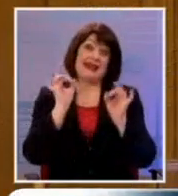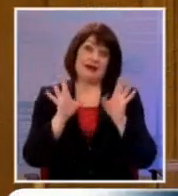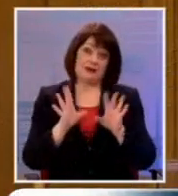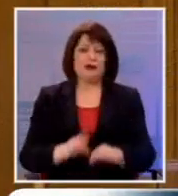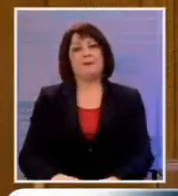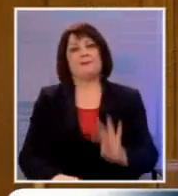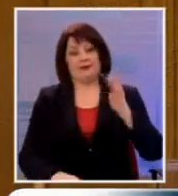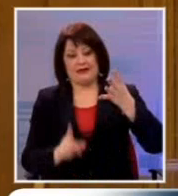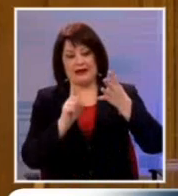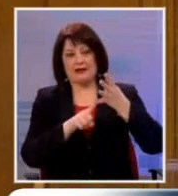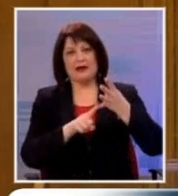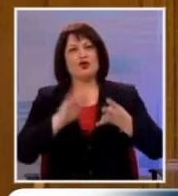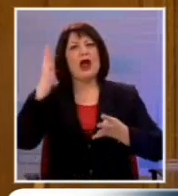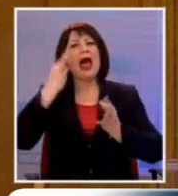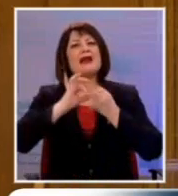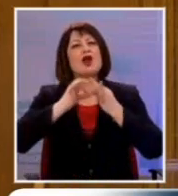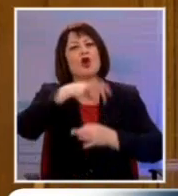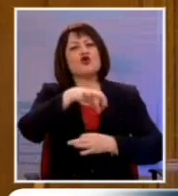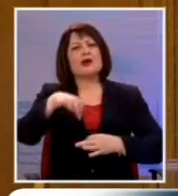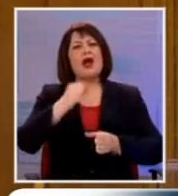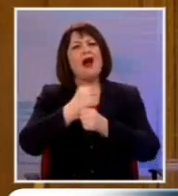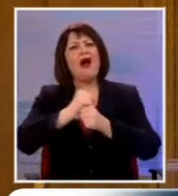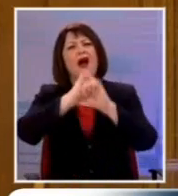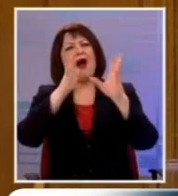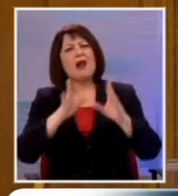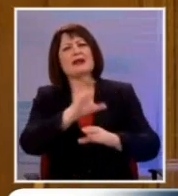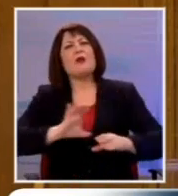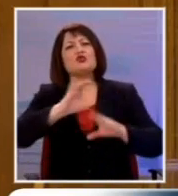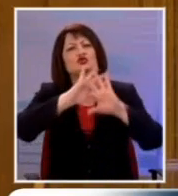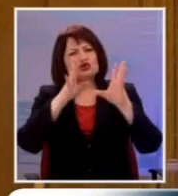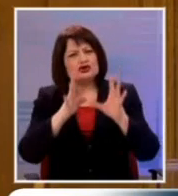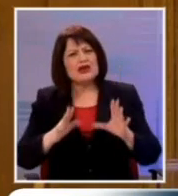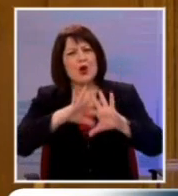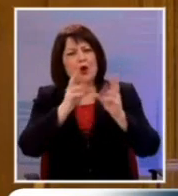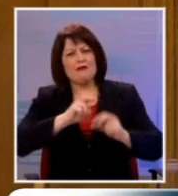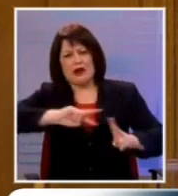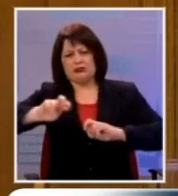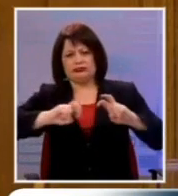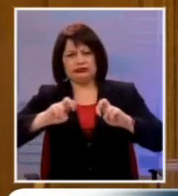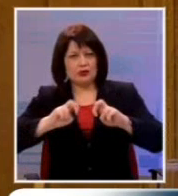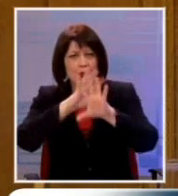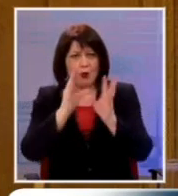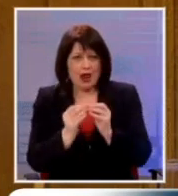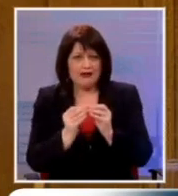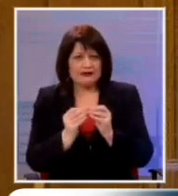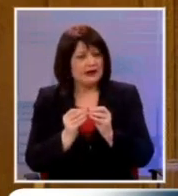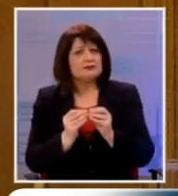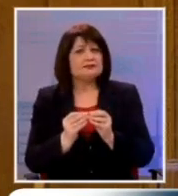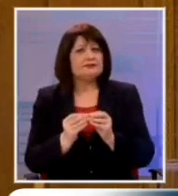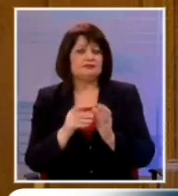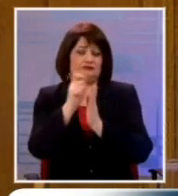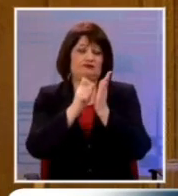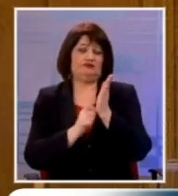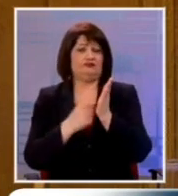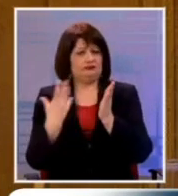στους αρχαιολογικούς θησαυρούς που άρπαξαν από τα μουσεία και από τους αρχαιολογικούς χώρους. Κατάλογοι τους έχουν δημοσιευτεί